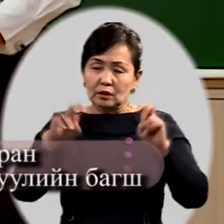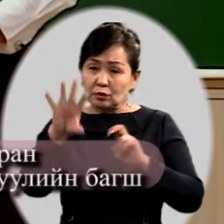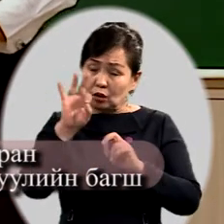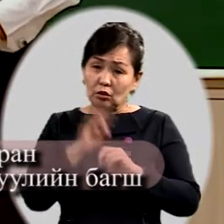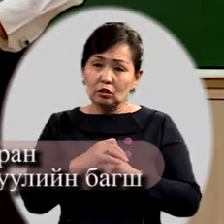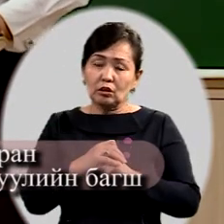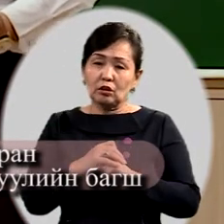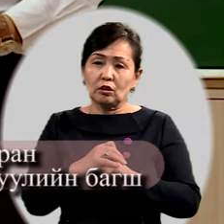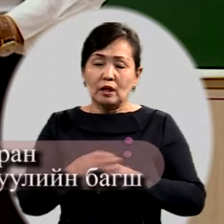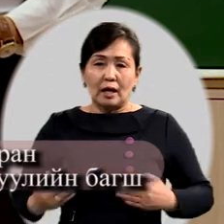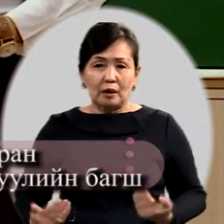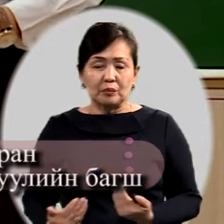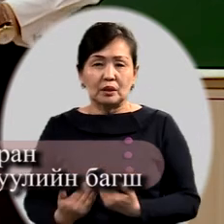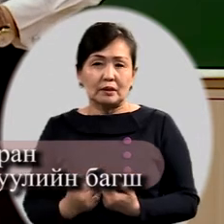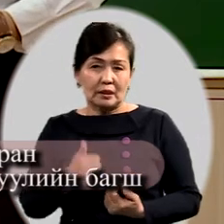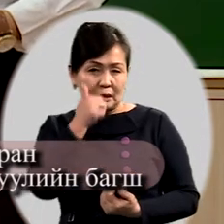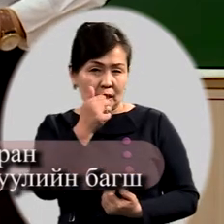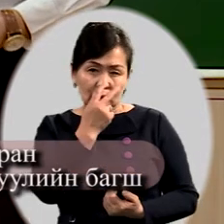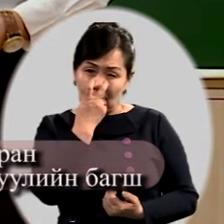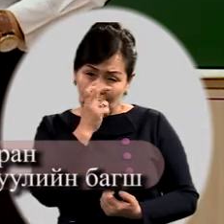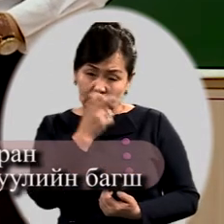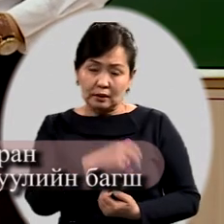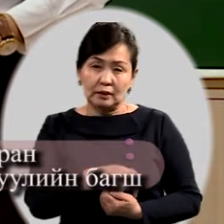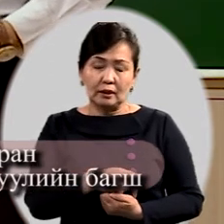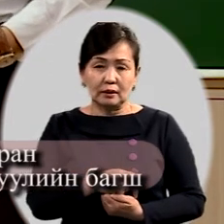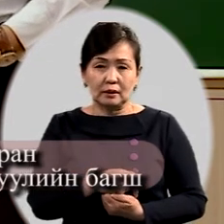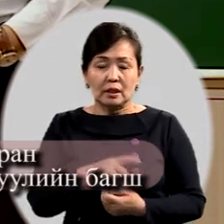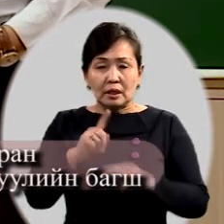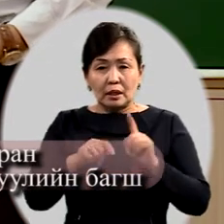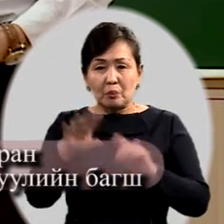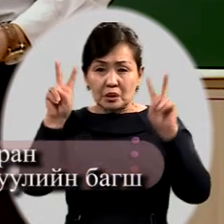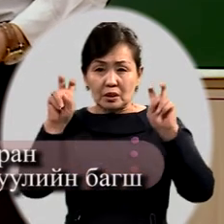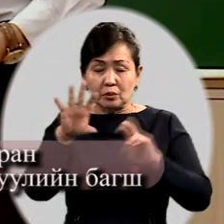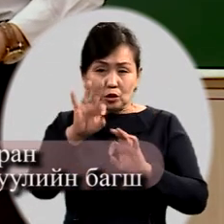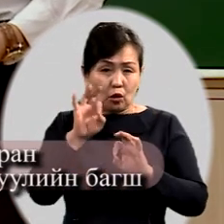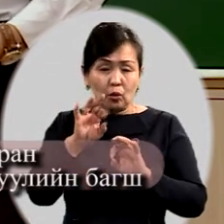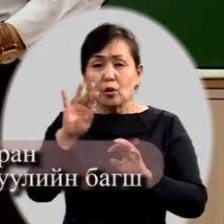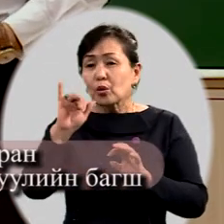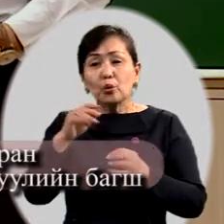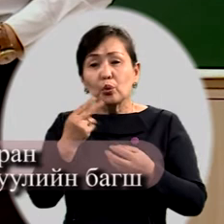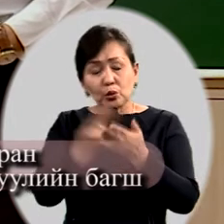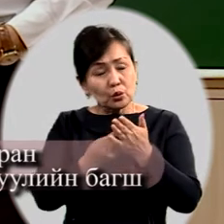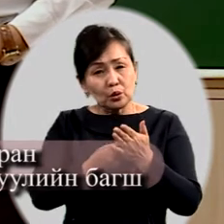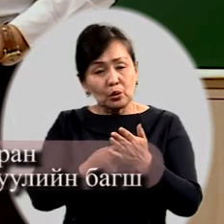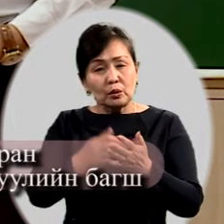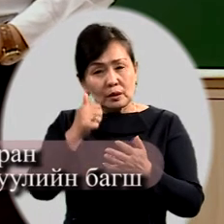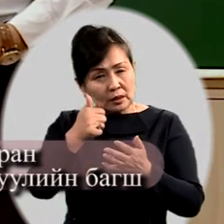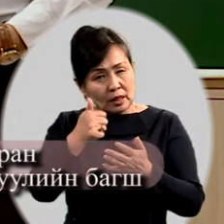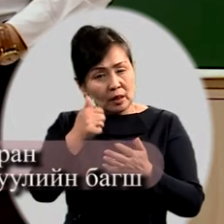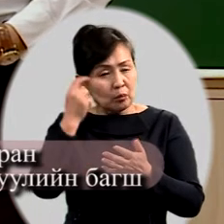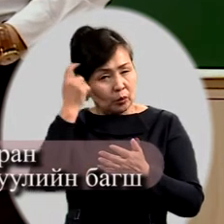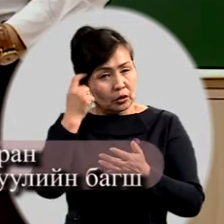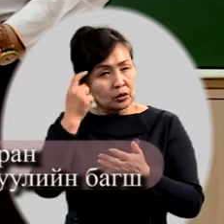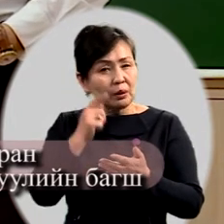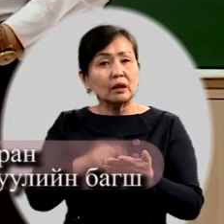Тақырып таңдамас бұрын айналаңды қырағылықпен аңғара отырып, қандай тақырып таңдағаныңды, не